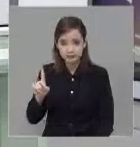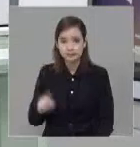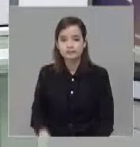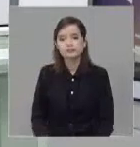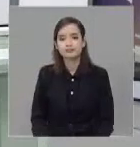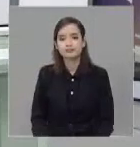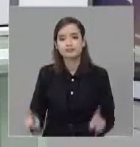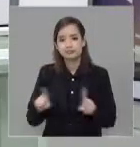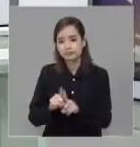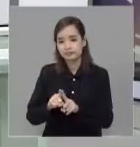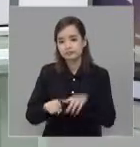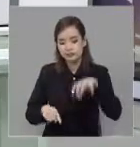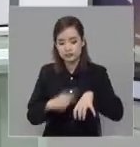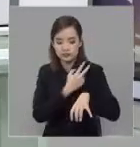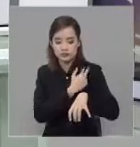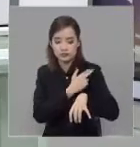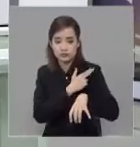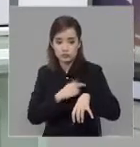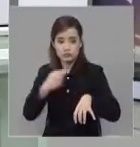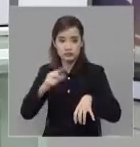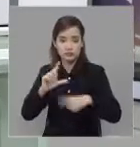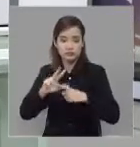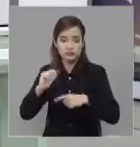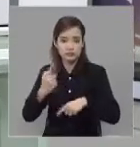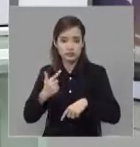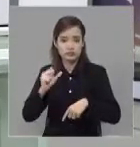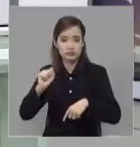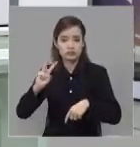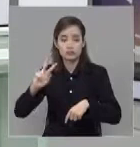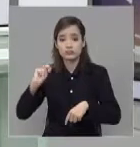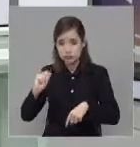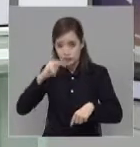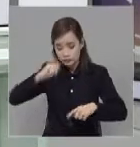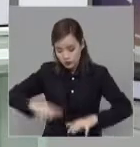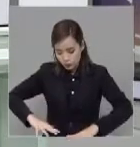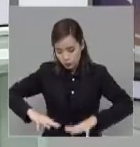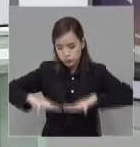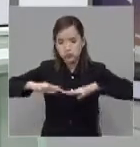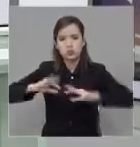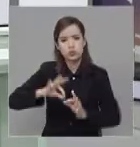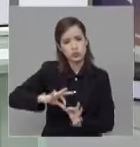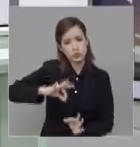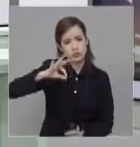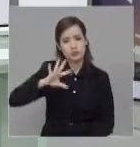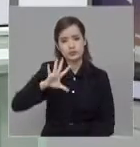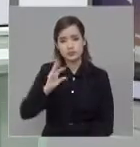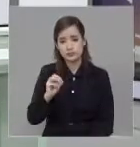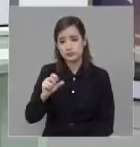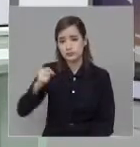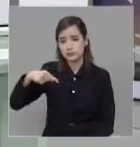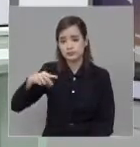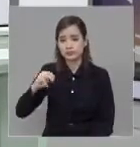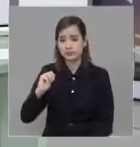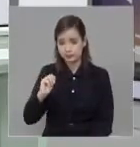เดียวกับพื้นที่โรงพยาบาลหลังสวนนะครับเมื่อคืนก็มีฝนตกหนักทําให้น้ําท่วมโรงพยาบาลสูงถึง50เซนติเมตรโดยประมาณ